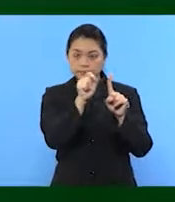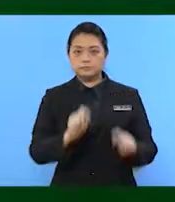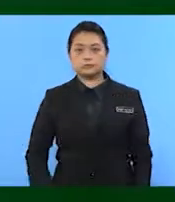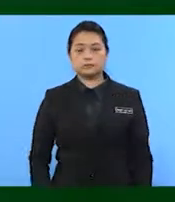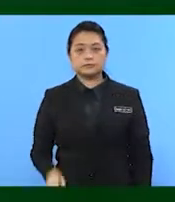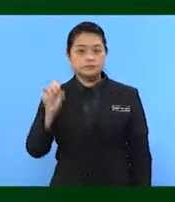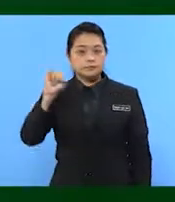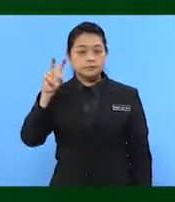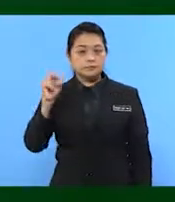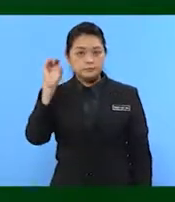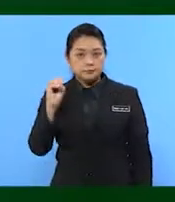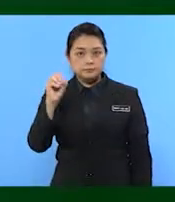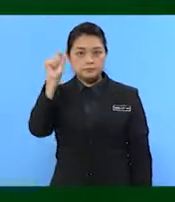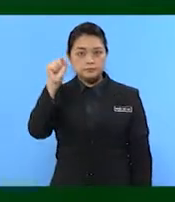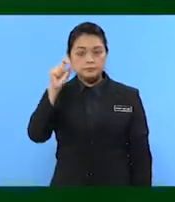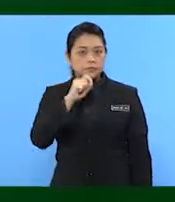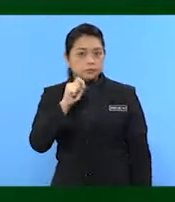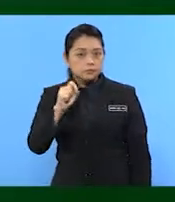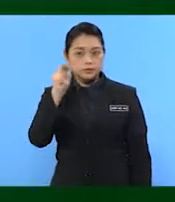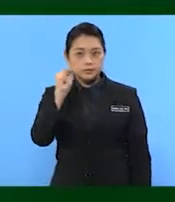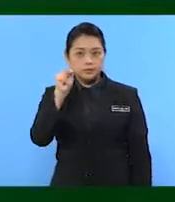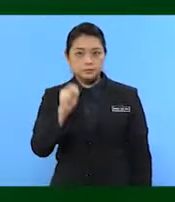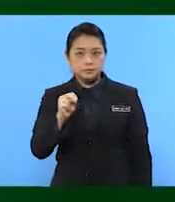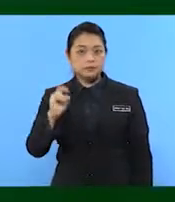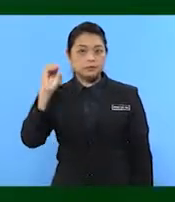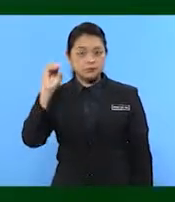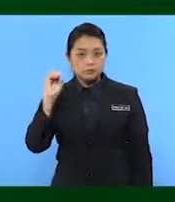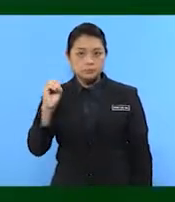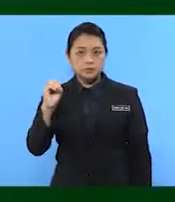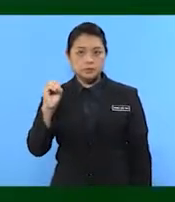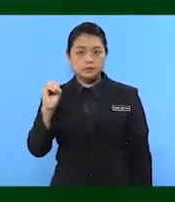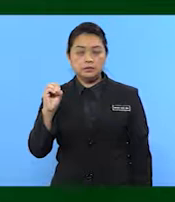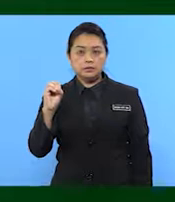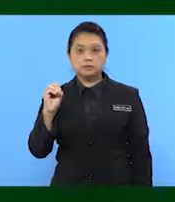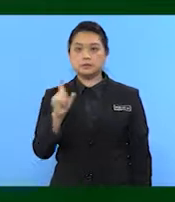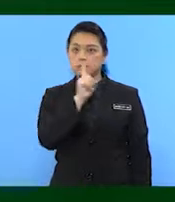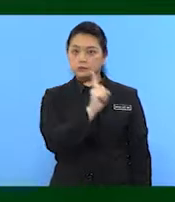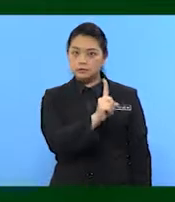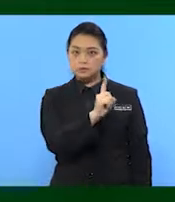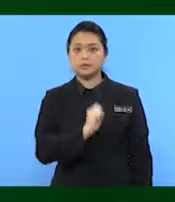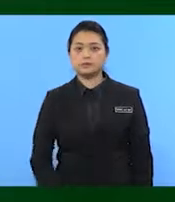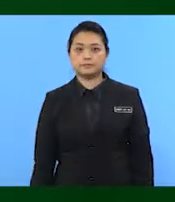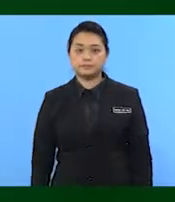kosong darjah ditulis sebagai nisbah kosong unit kepada satu unit.